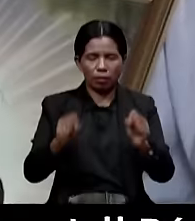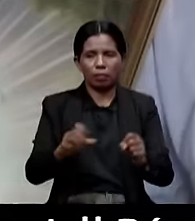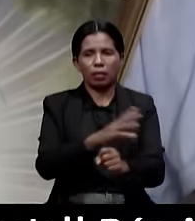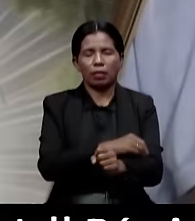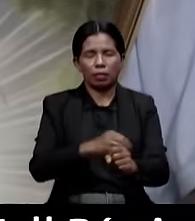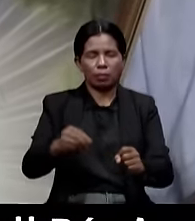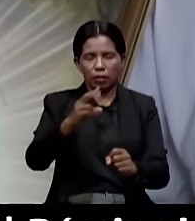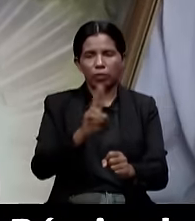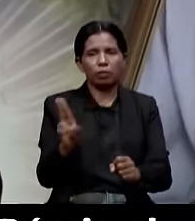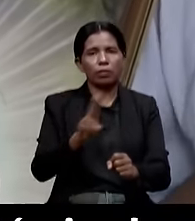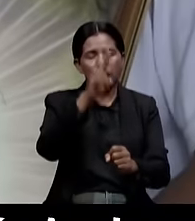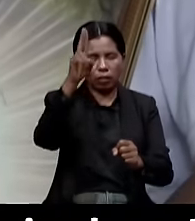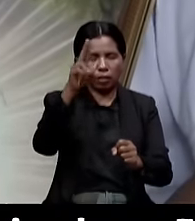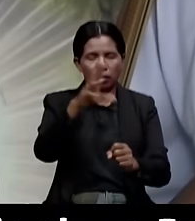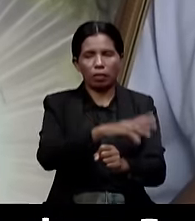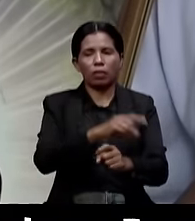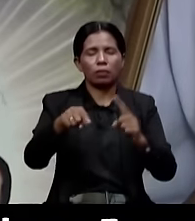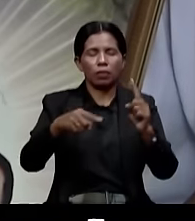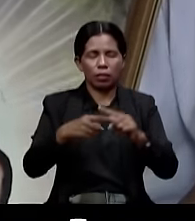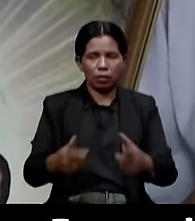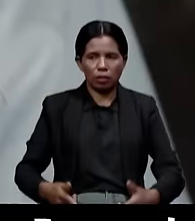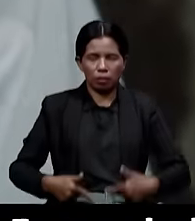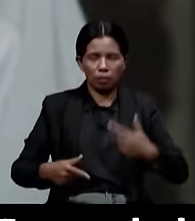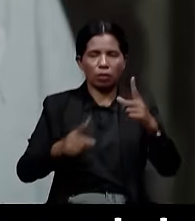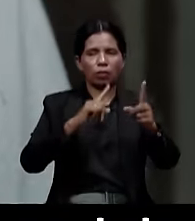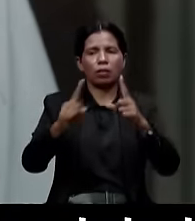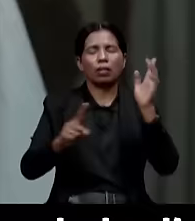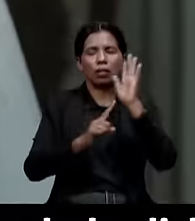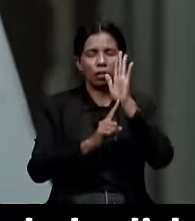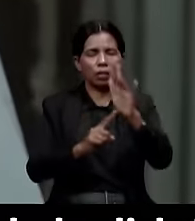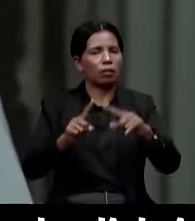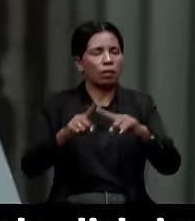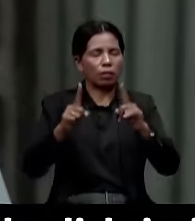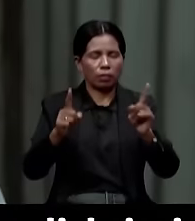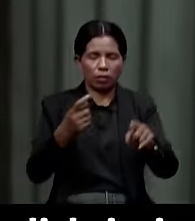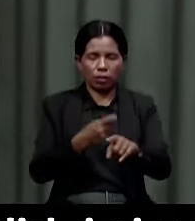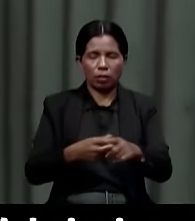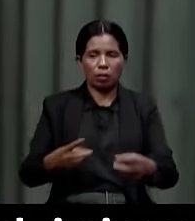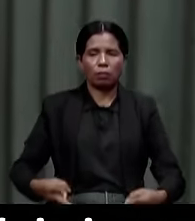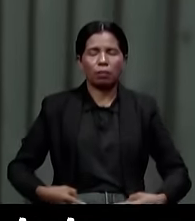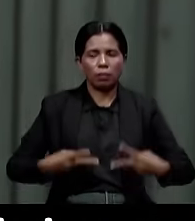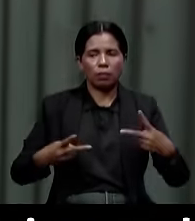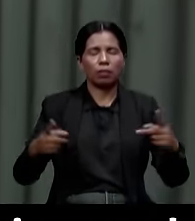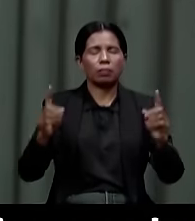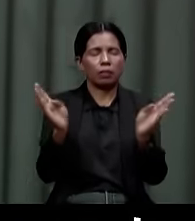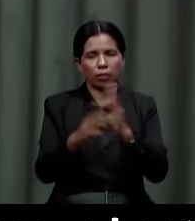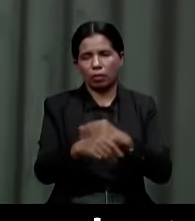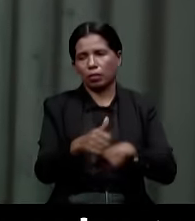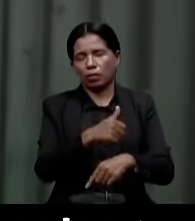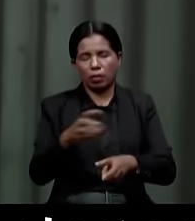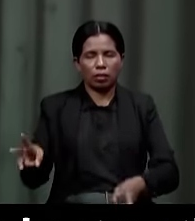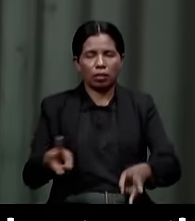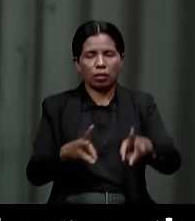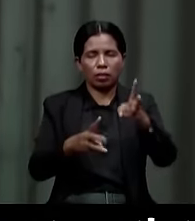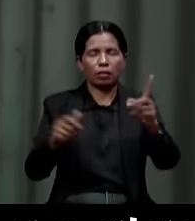realiza inan aman ne mehi ne bemba inhira sem Moris kualia saiona mai be situasau Moris bania saio enselo dalam bania